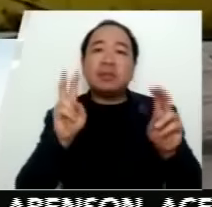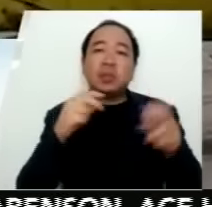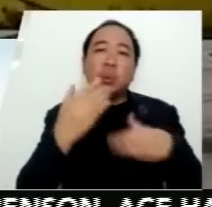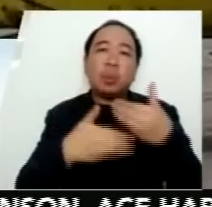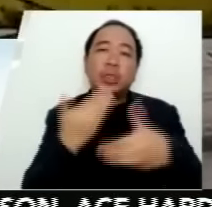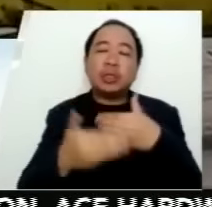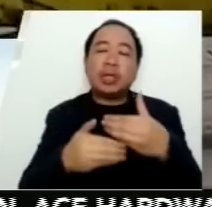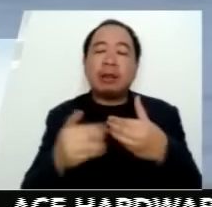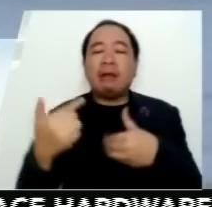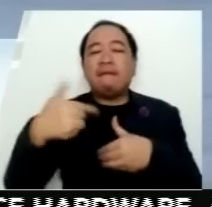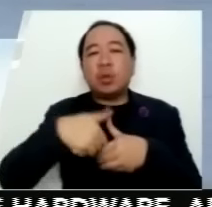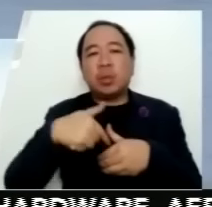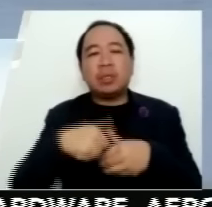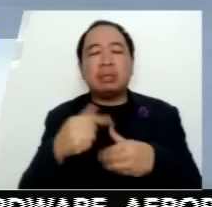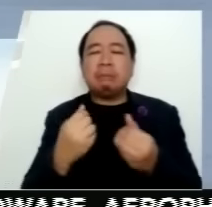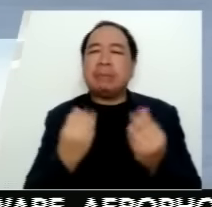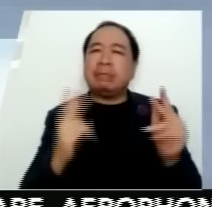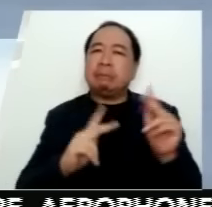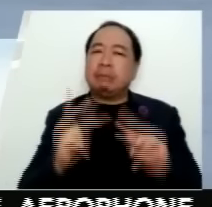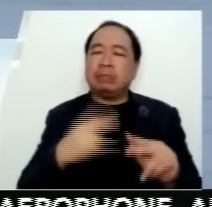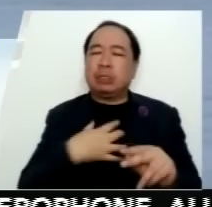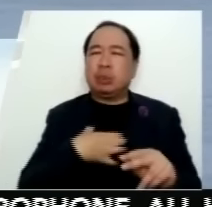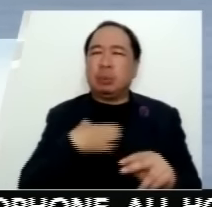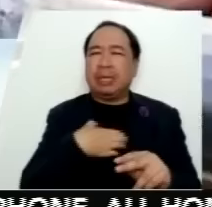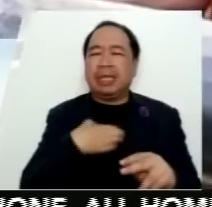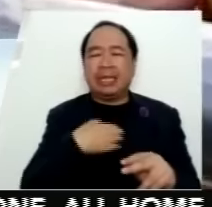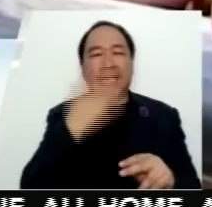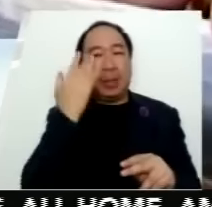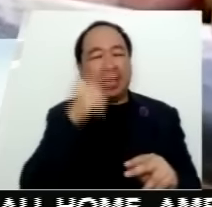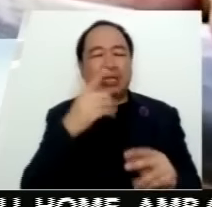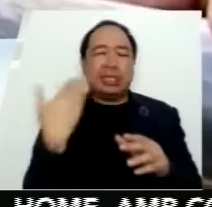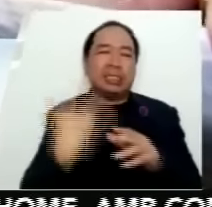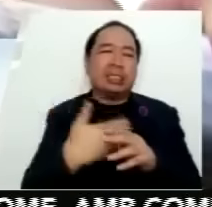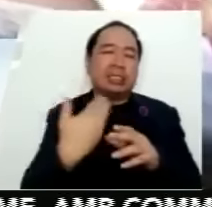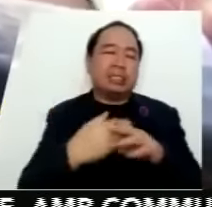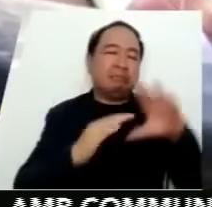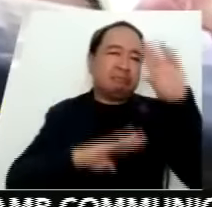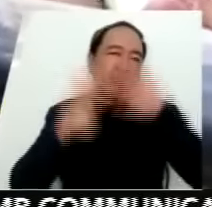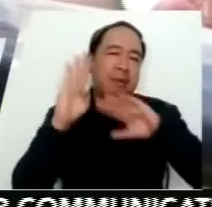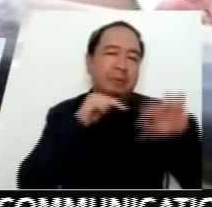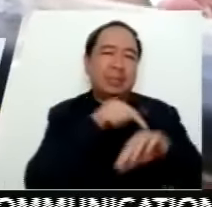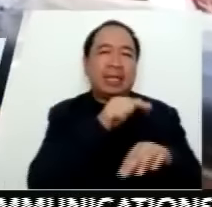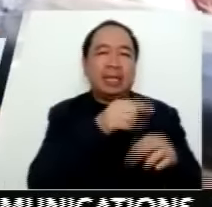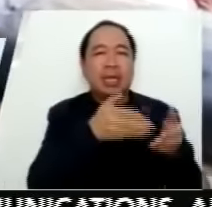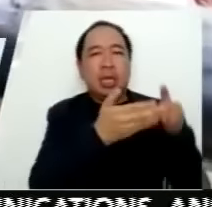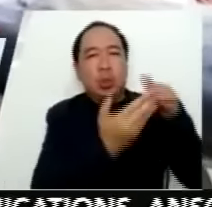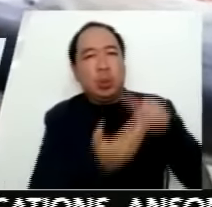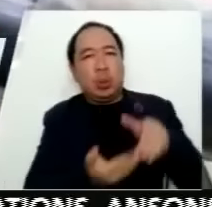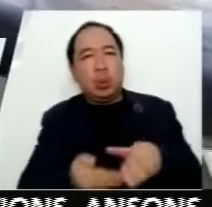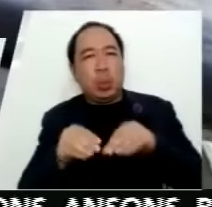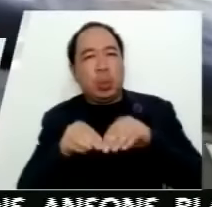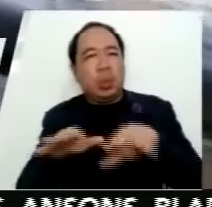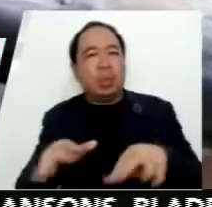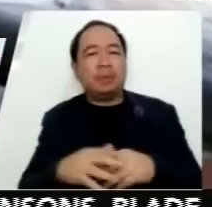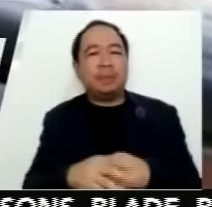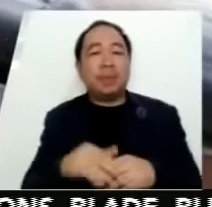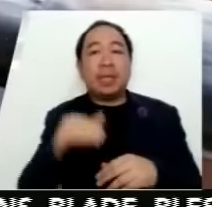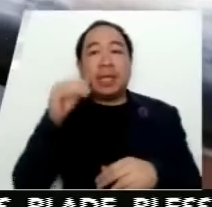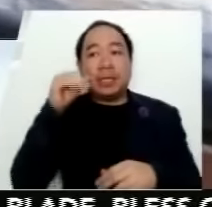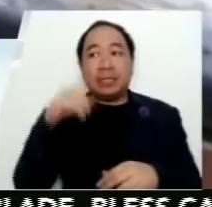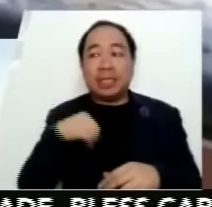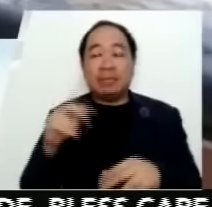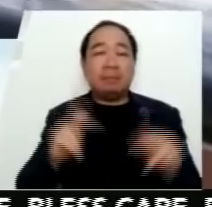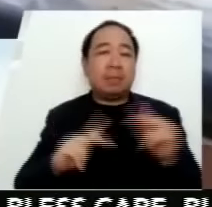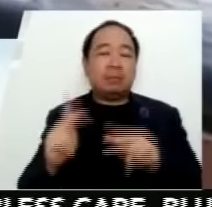mga residente sa problemang dala ng lumubog na oil tanker. Sa gabi, nahirapan makatulog yung mga tao rito paano sa tindi ng